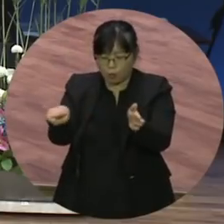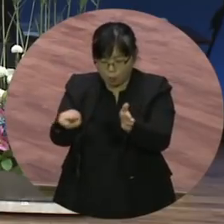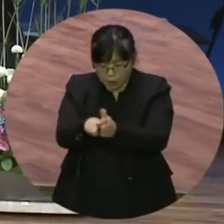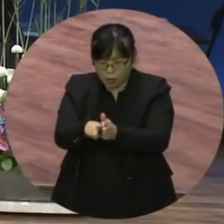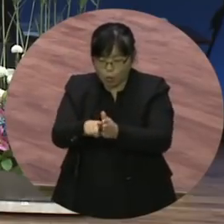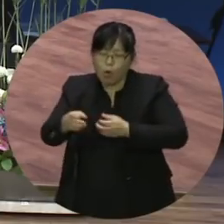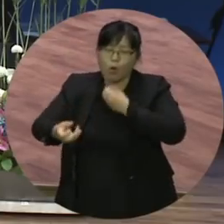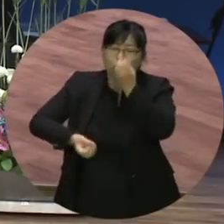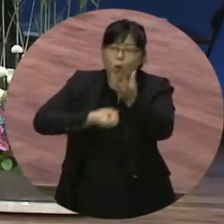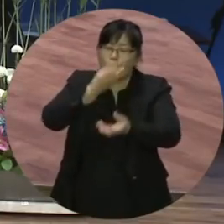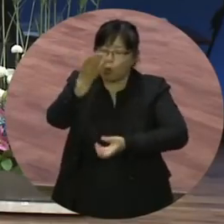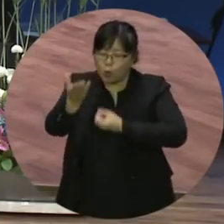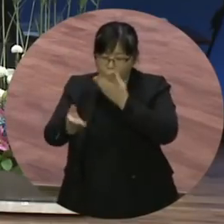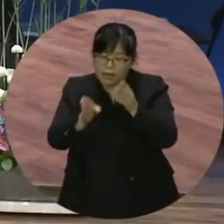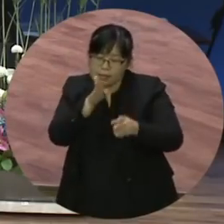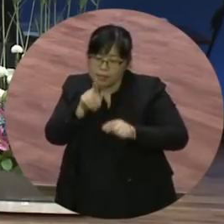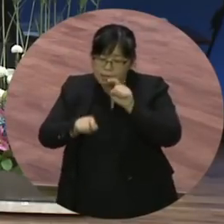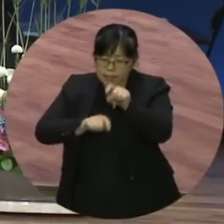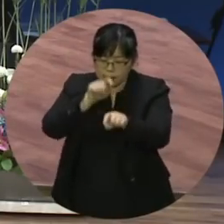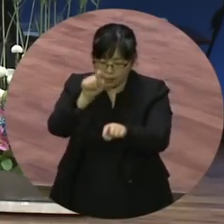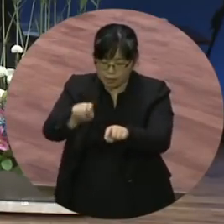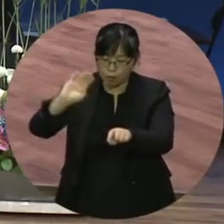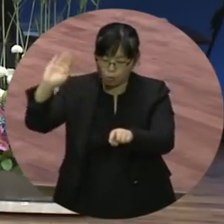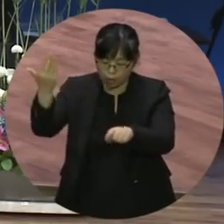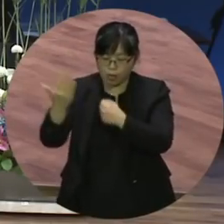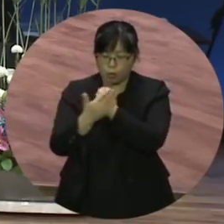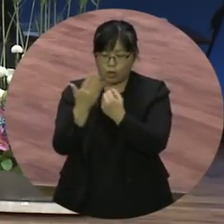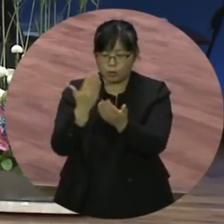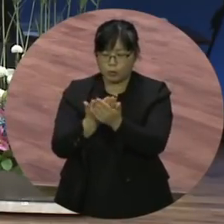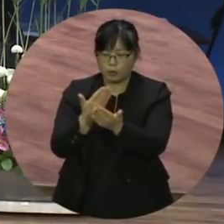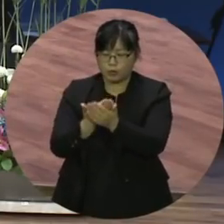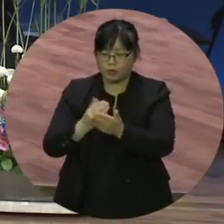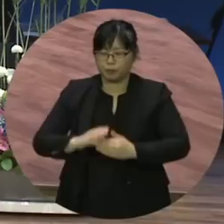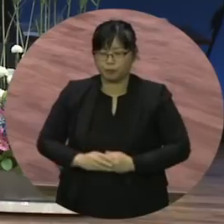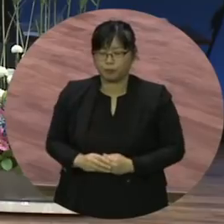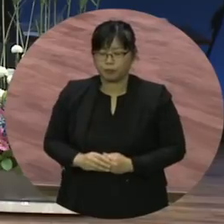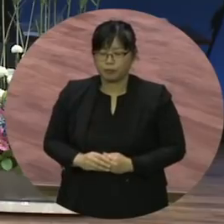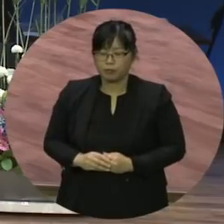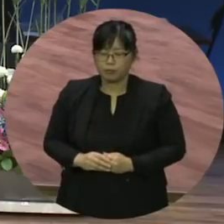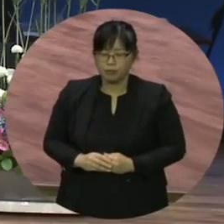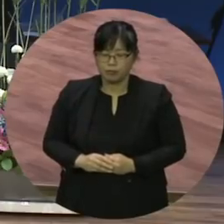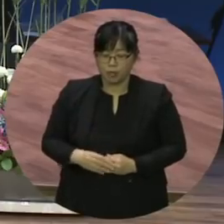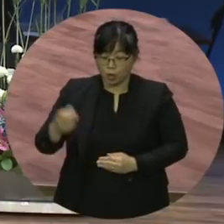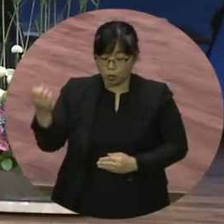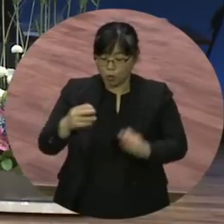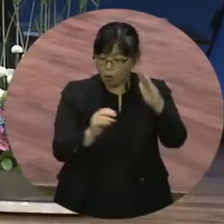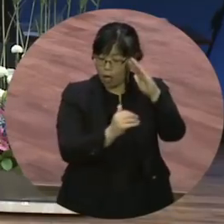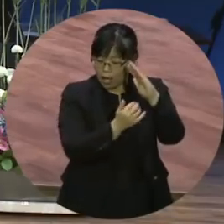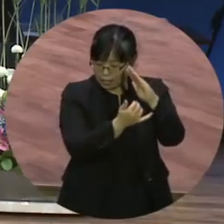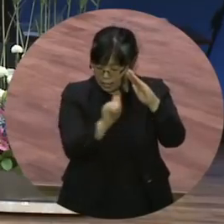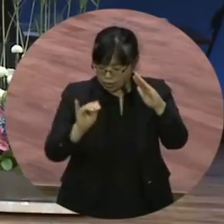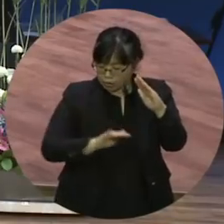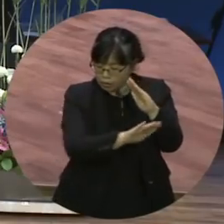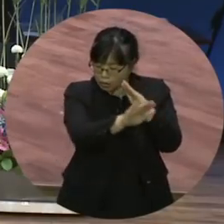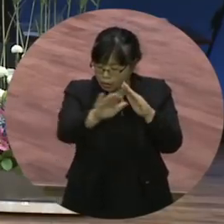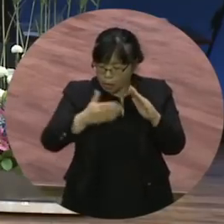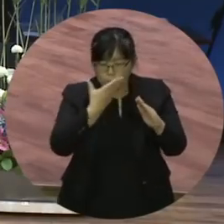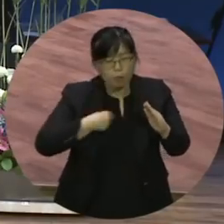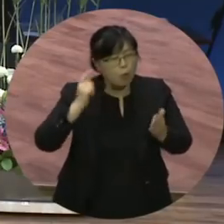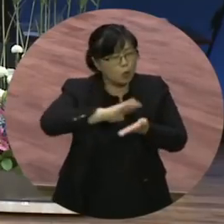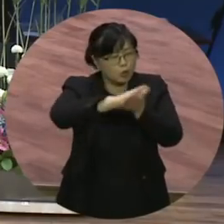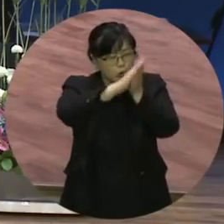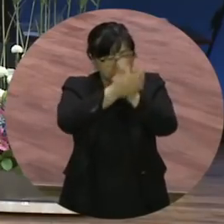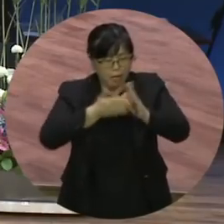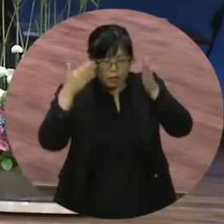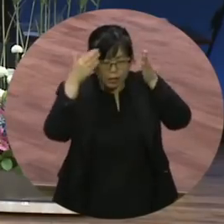실천하는 살아있는 전도자의 축복을 누리게 하여 주시옵소서. 하나님, 가정과 가문 보고마에 집중할 수 있는 5월을